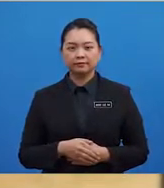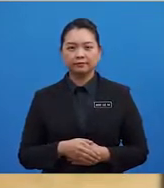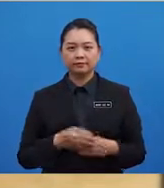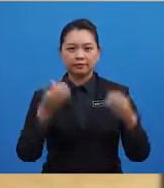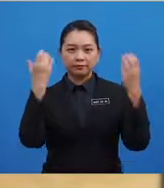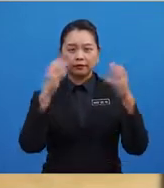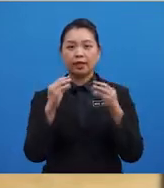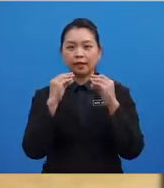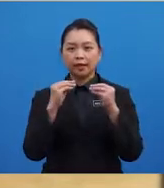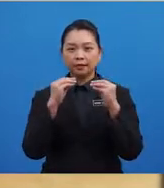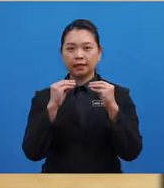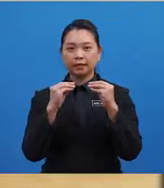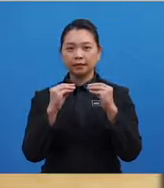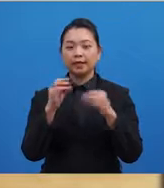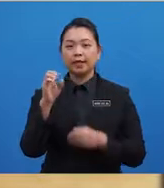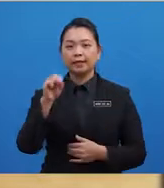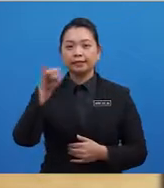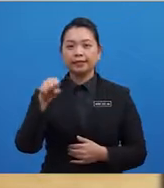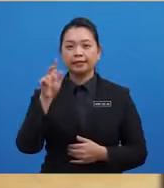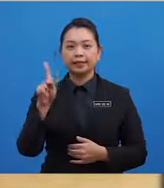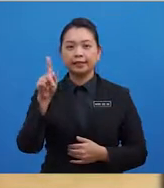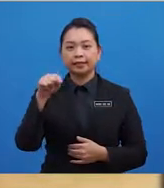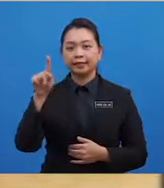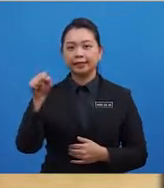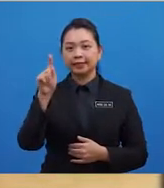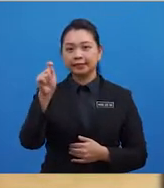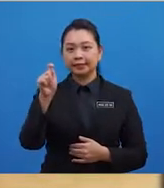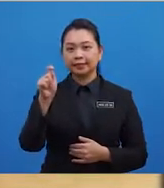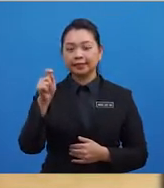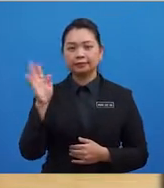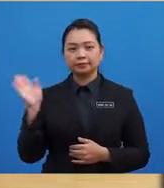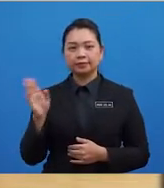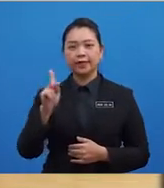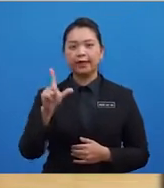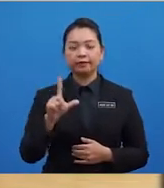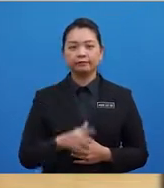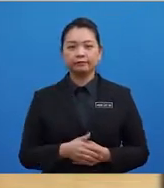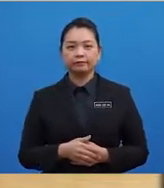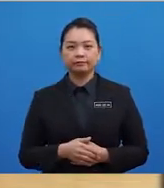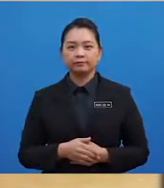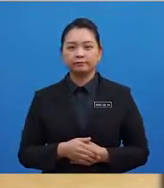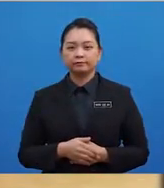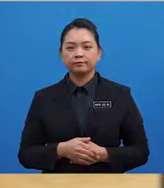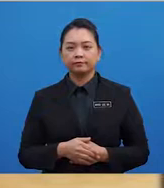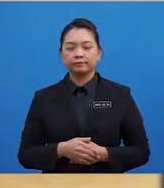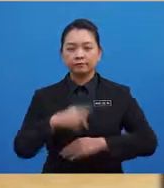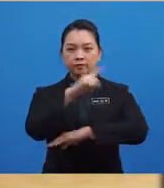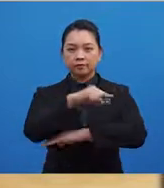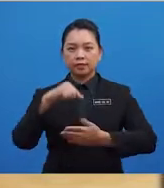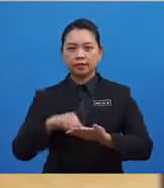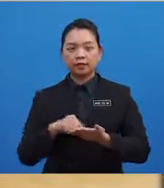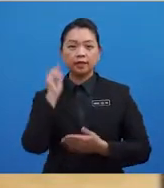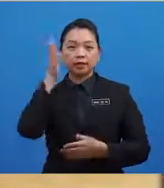Cikgu mengajar di SJKT Jalan Fletcher, Kuala Lumpur. Pada hari ini, murid-murid akan bersama dengan Cikgu